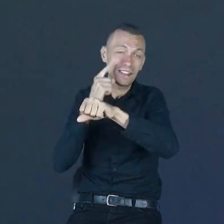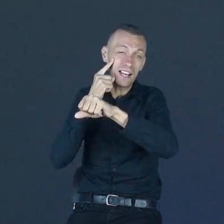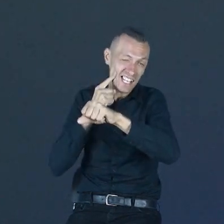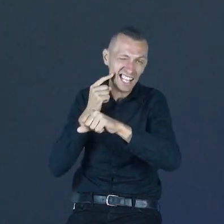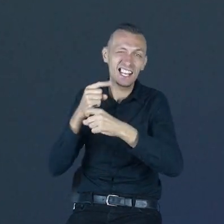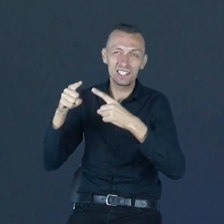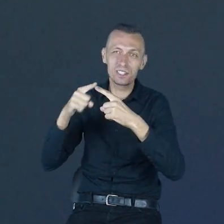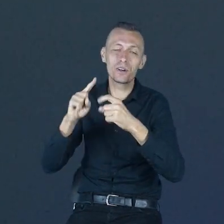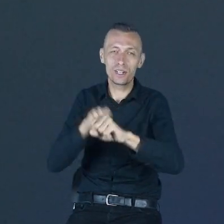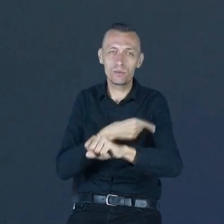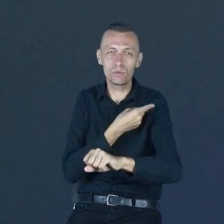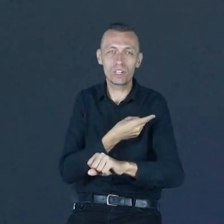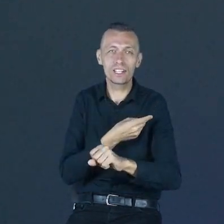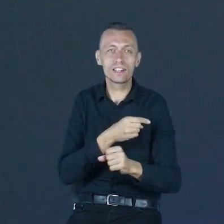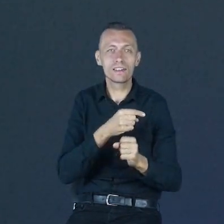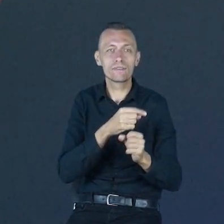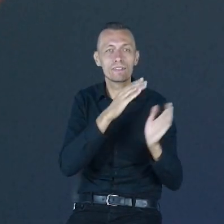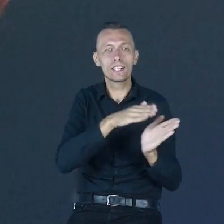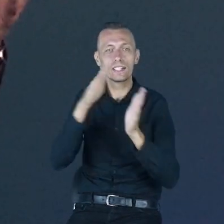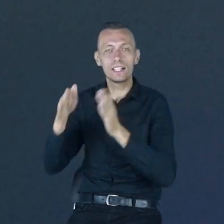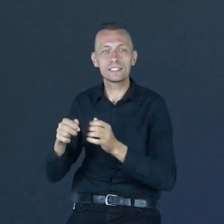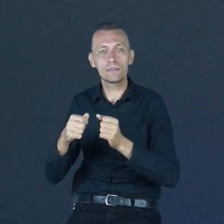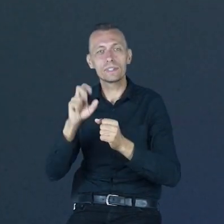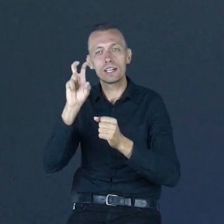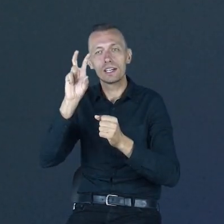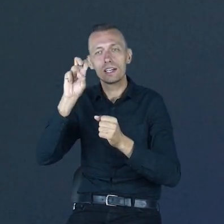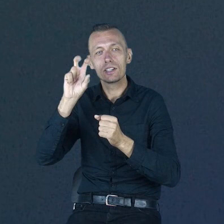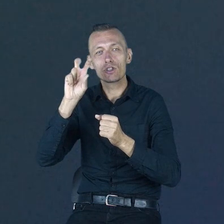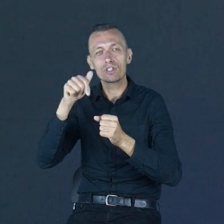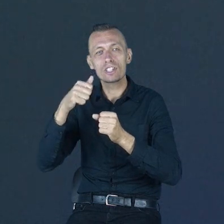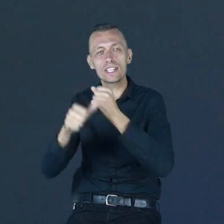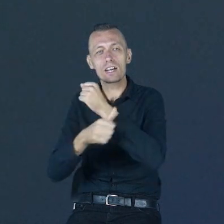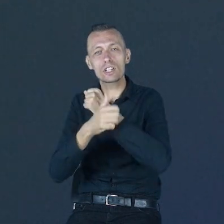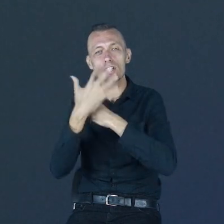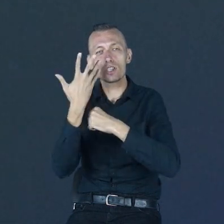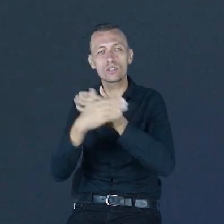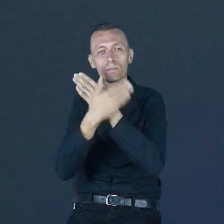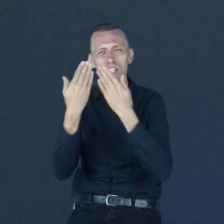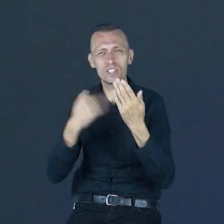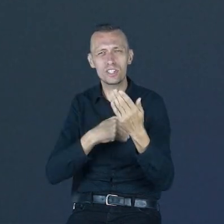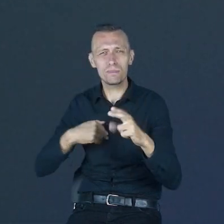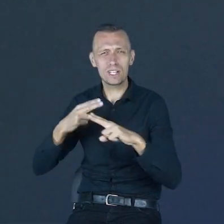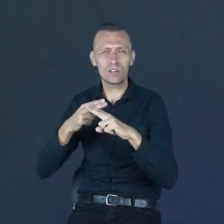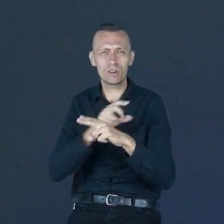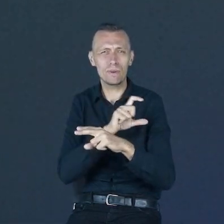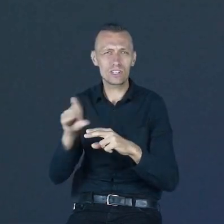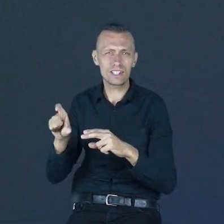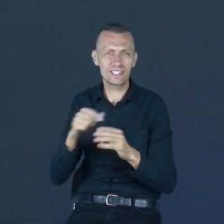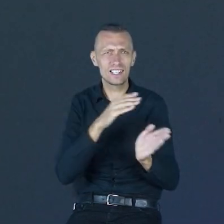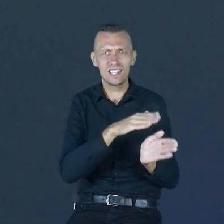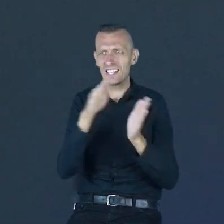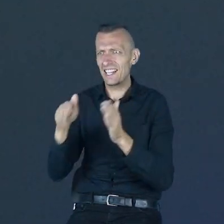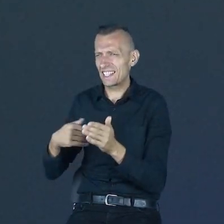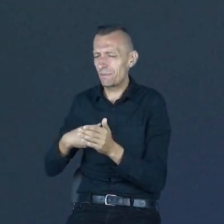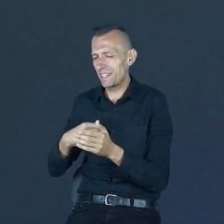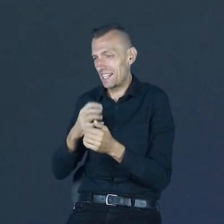366 dni spędzamy na chorowaniu. I wiecie, jeszcze tutaj jedna statystyka mnie przeraża